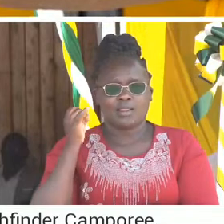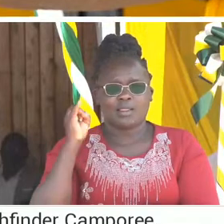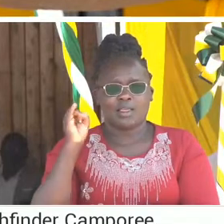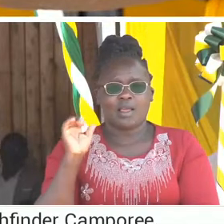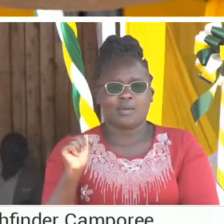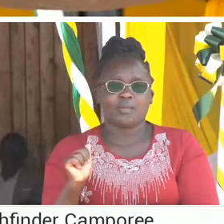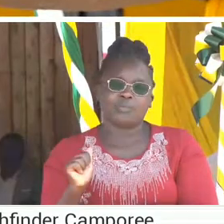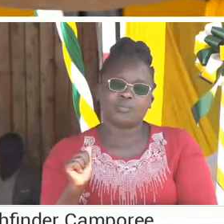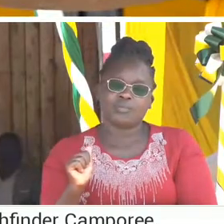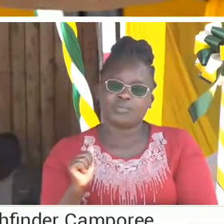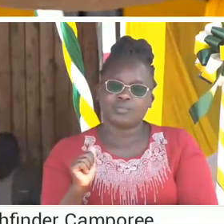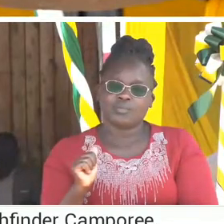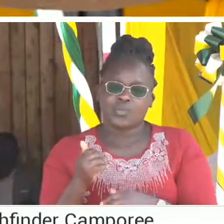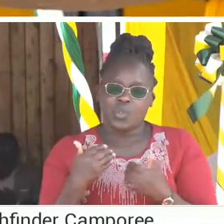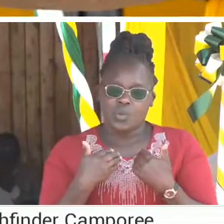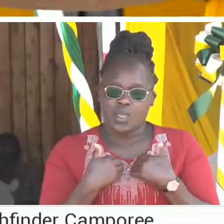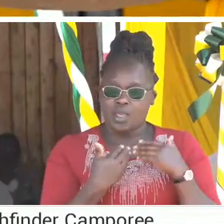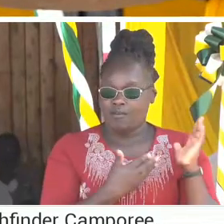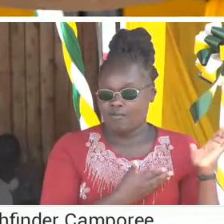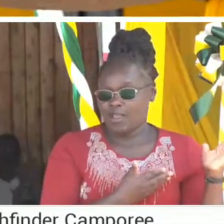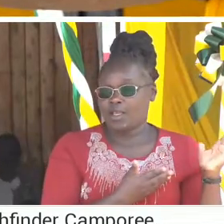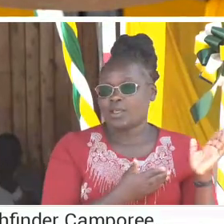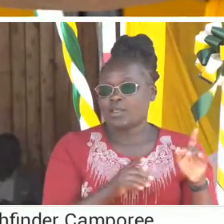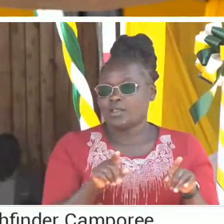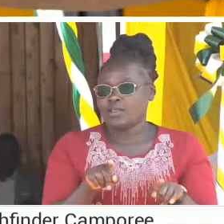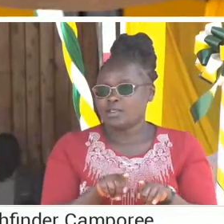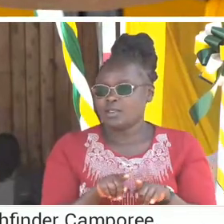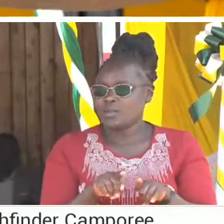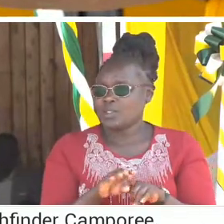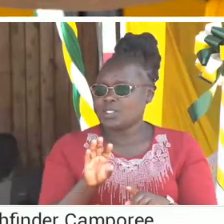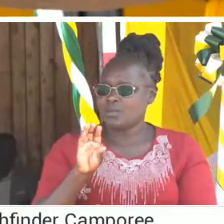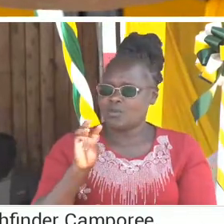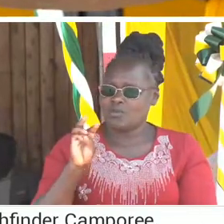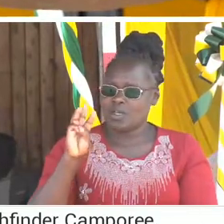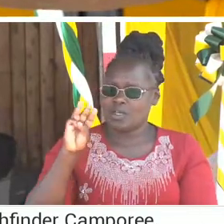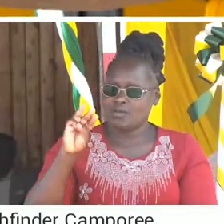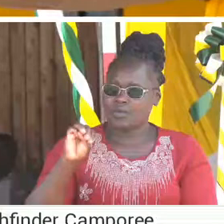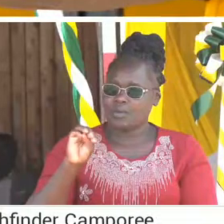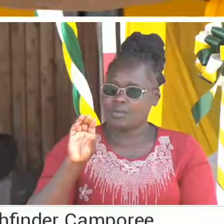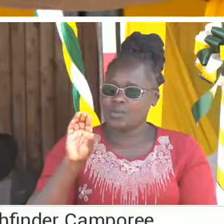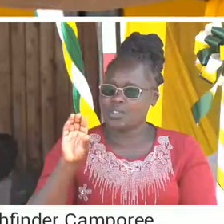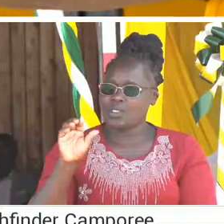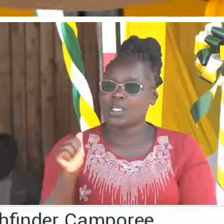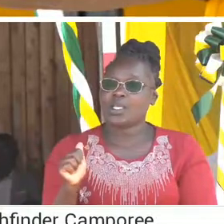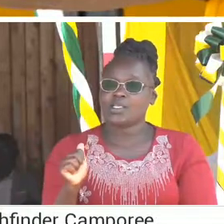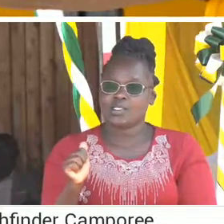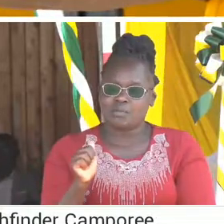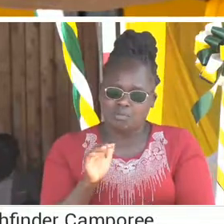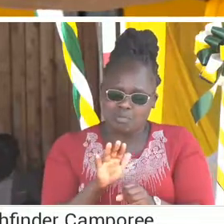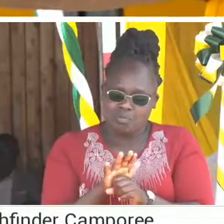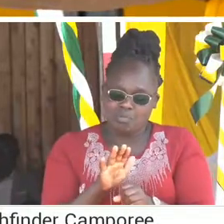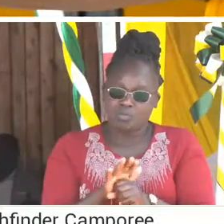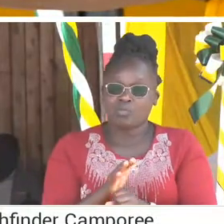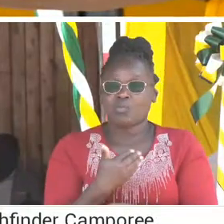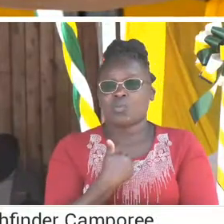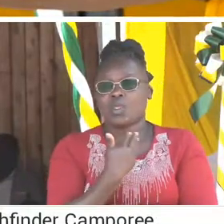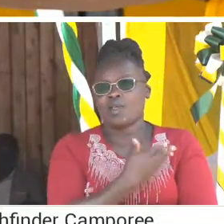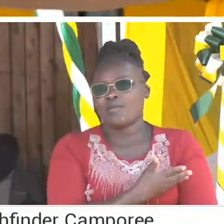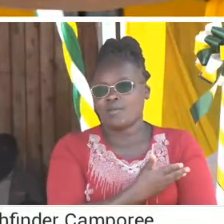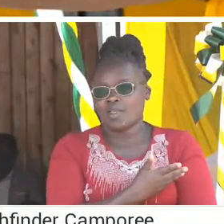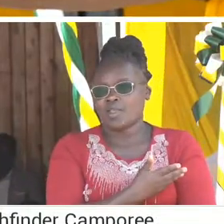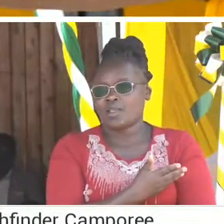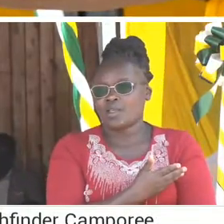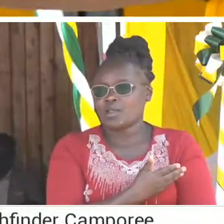wetu ambao vile vile tunawapenda sana na vile vile tunawafurahia kila wakati. Mheshimiwa